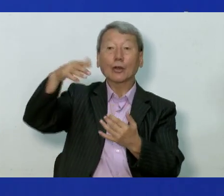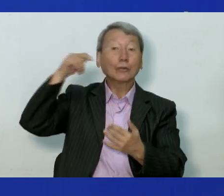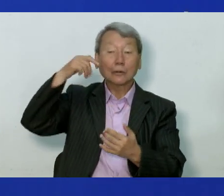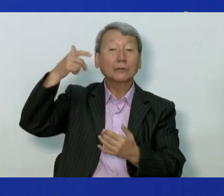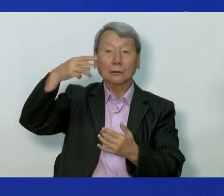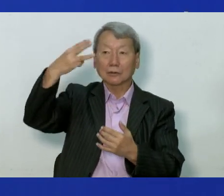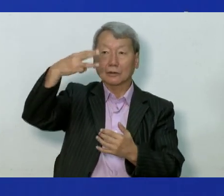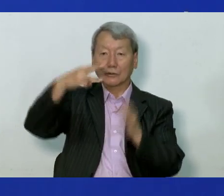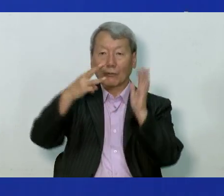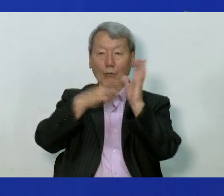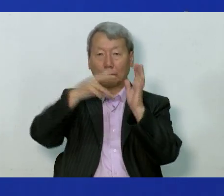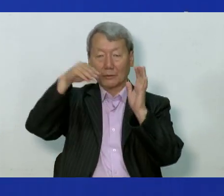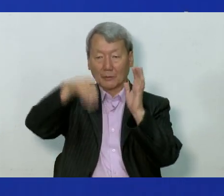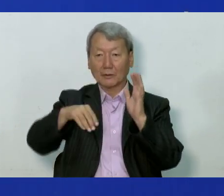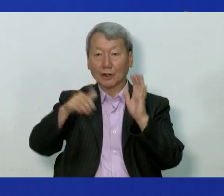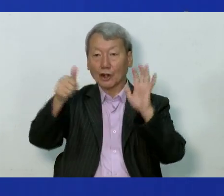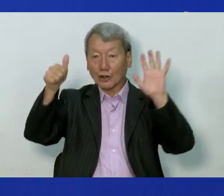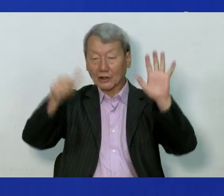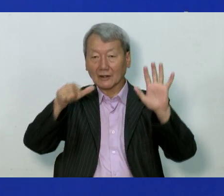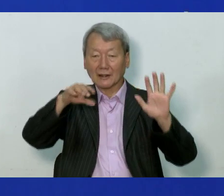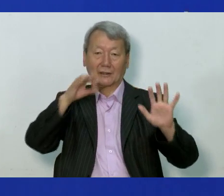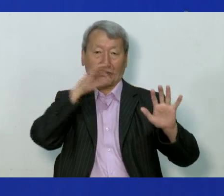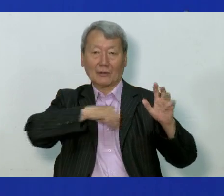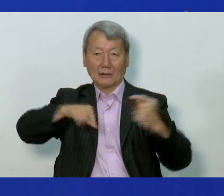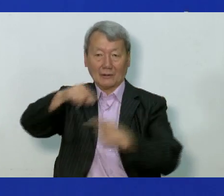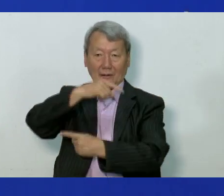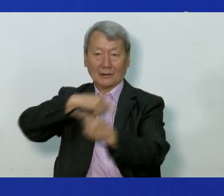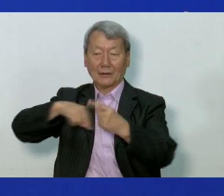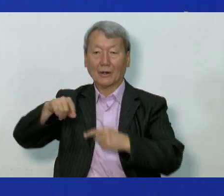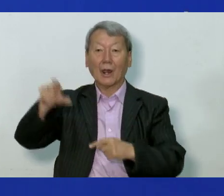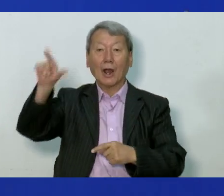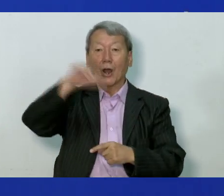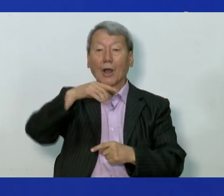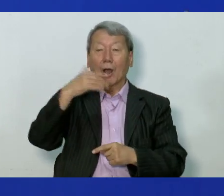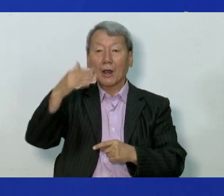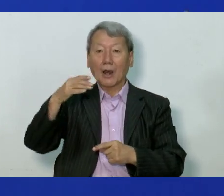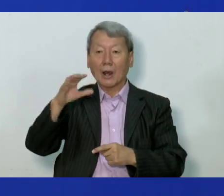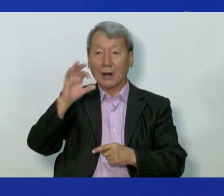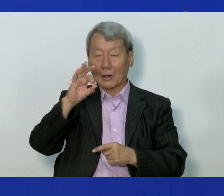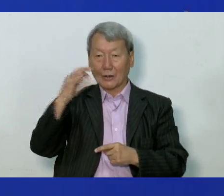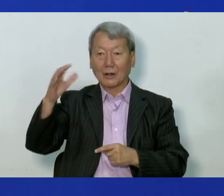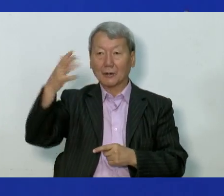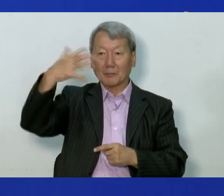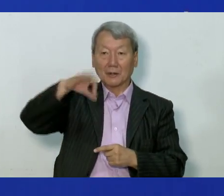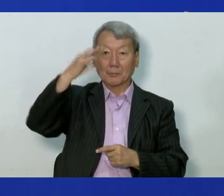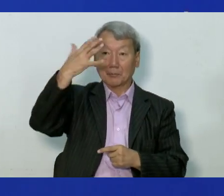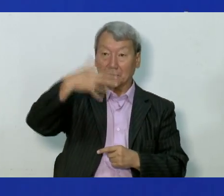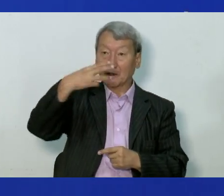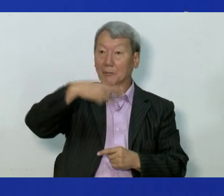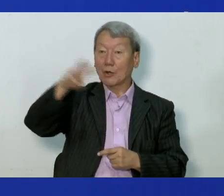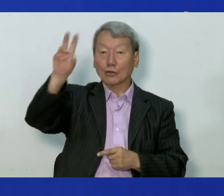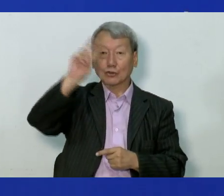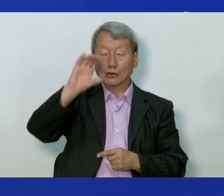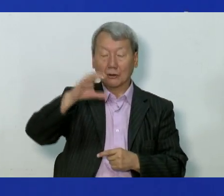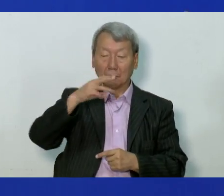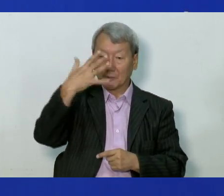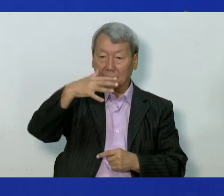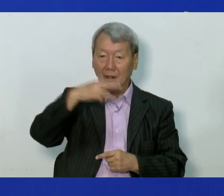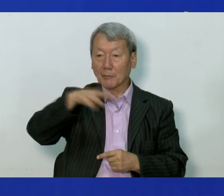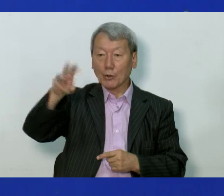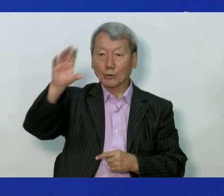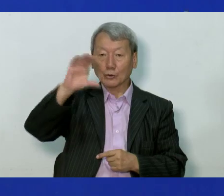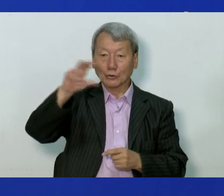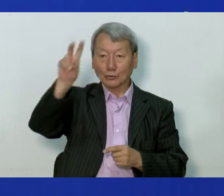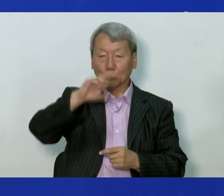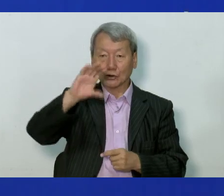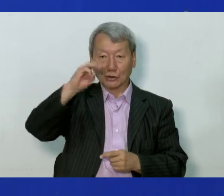лет, 6-годный период. Что касается финансовых условий АБИ, это 50 миллионов долларов США. Значит,